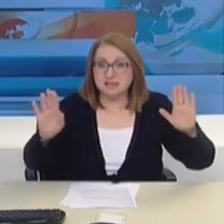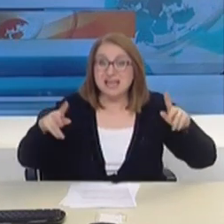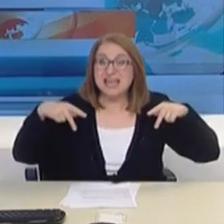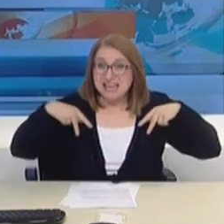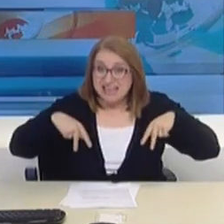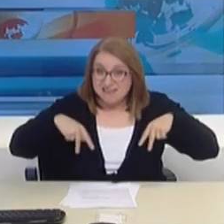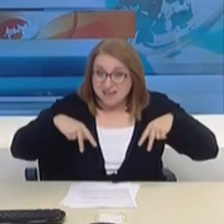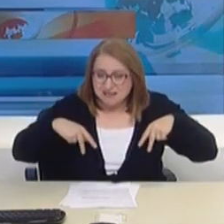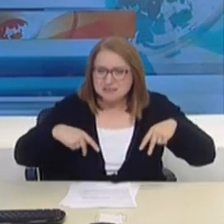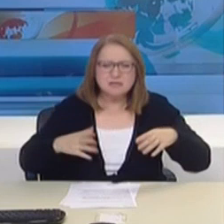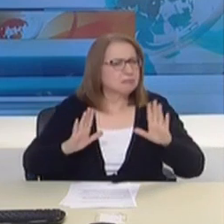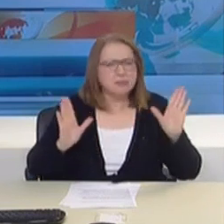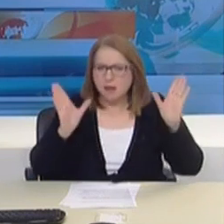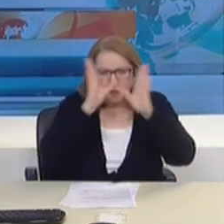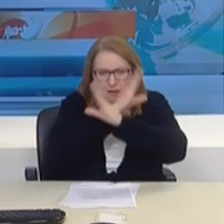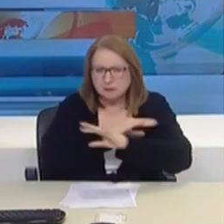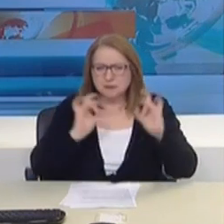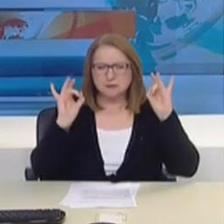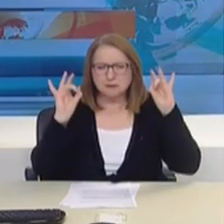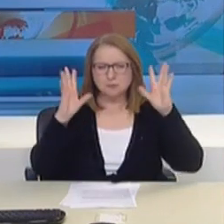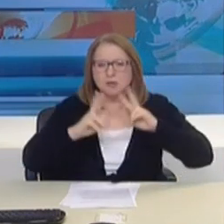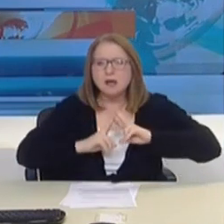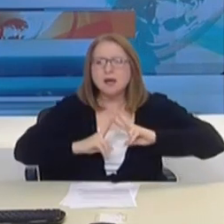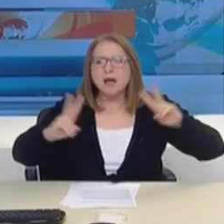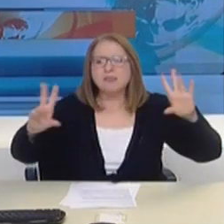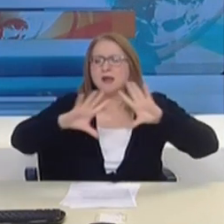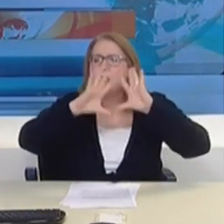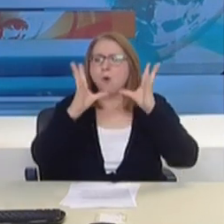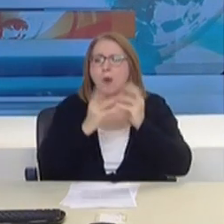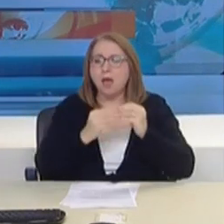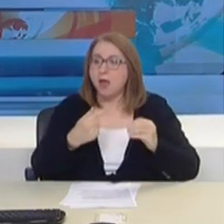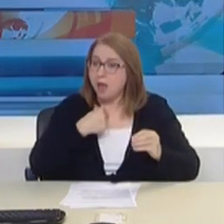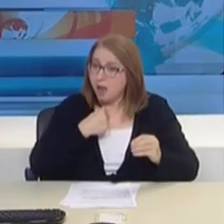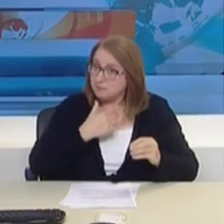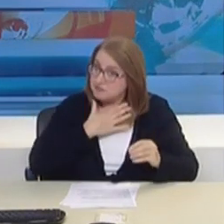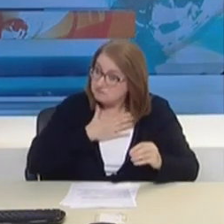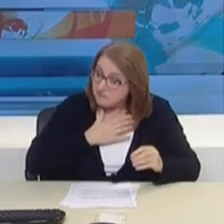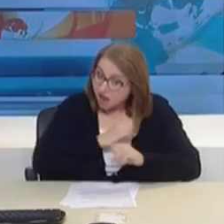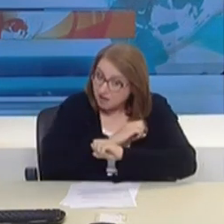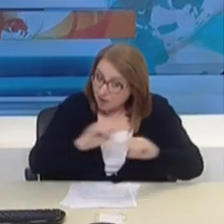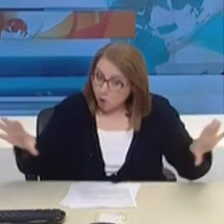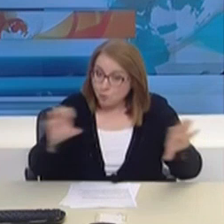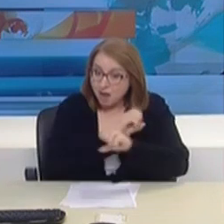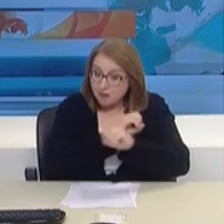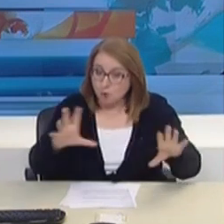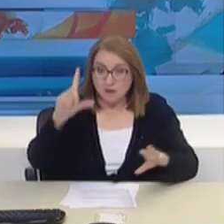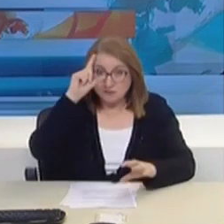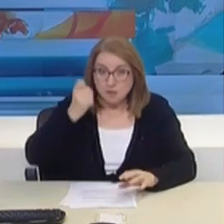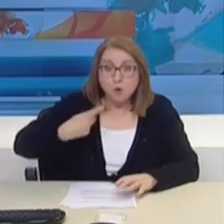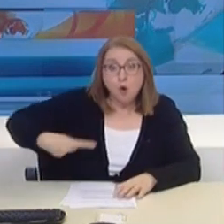δεν διαπραγματευόμαστε το δικαίωμα των Ελλήνων πολιτών από την πρώτη στιγμή της κρίσης να ξέρουν την αλήθεια και μόνο την